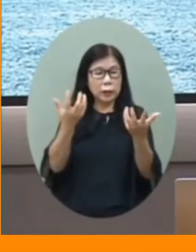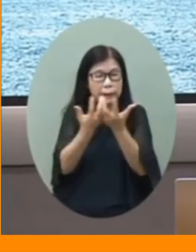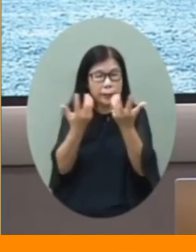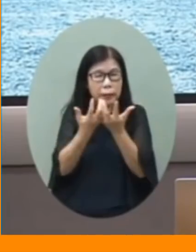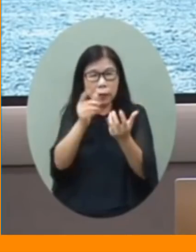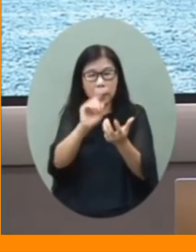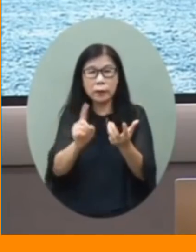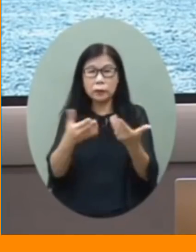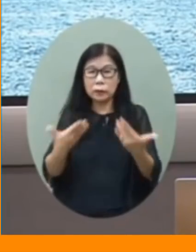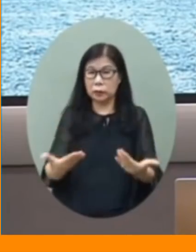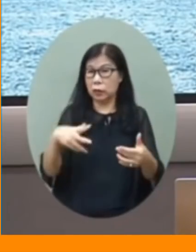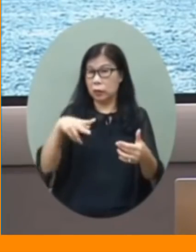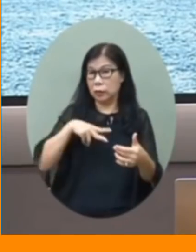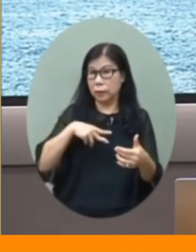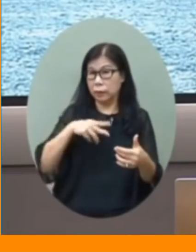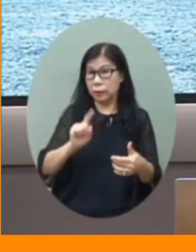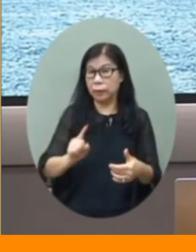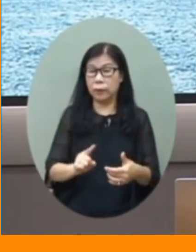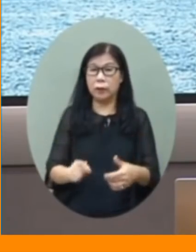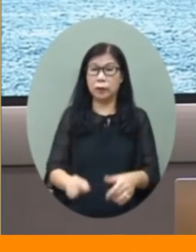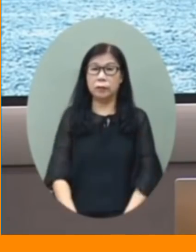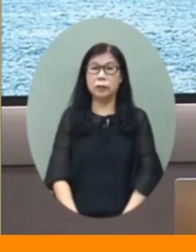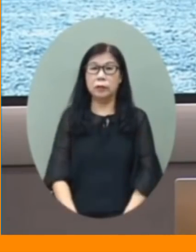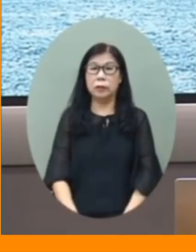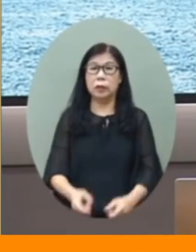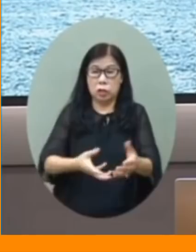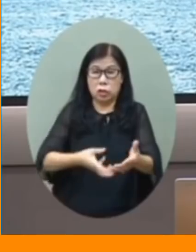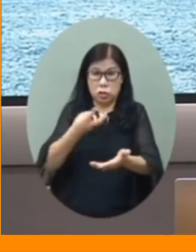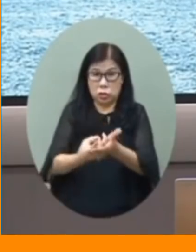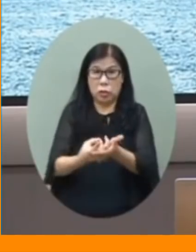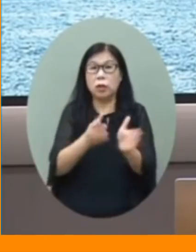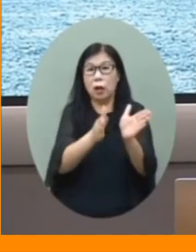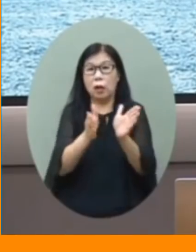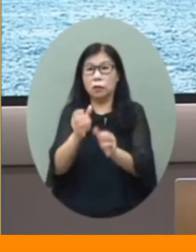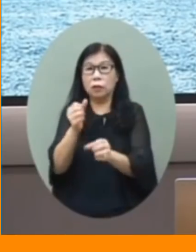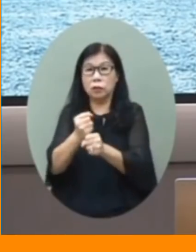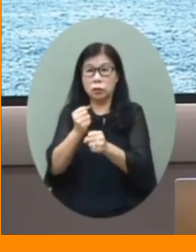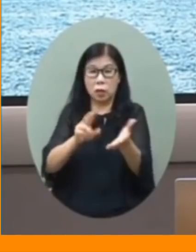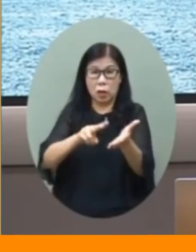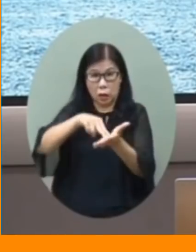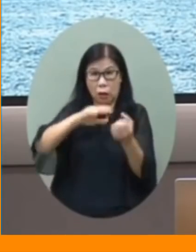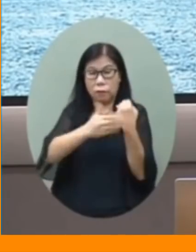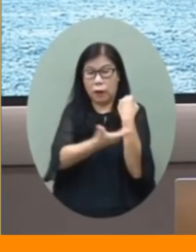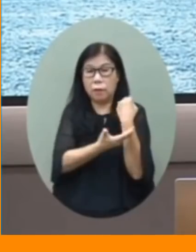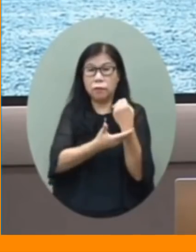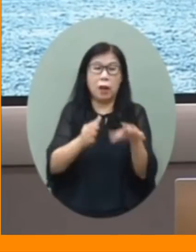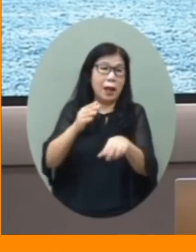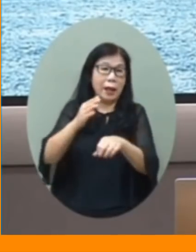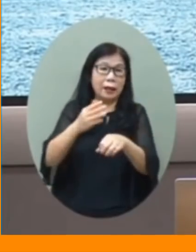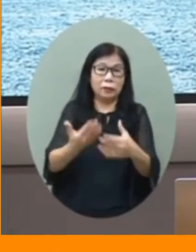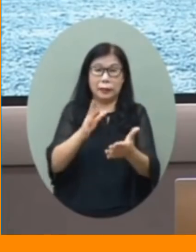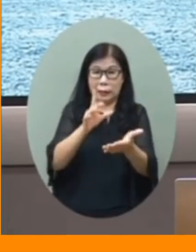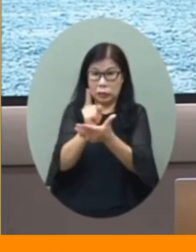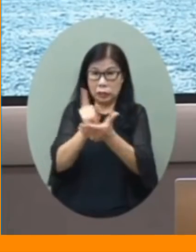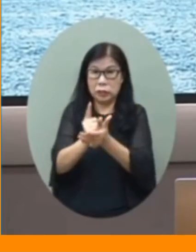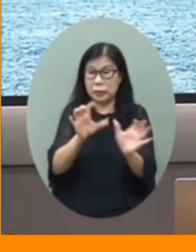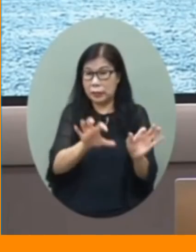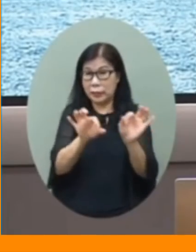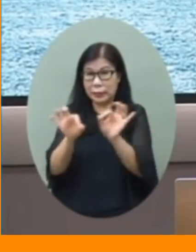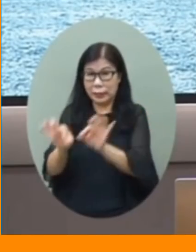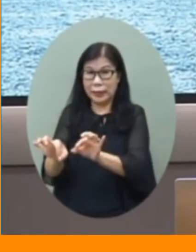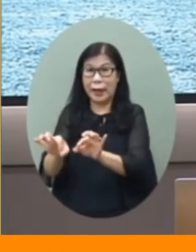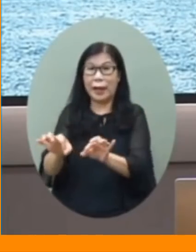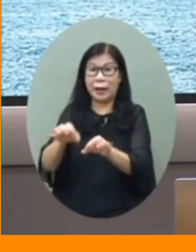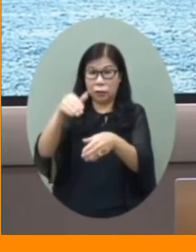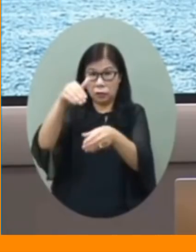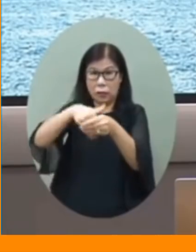咧，喺咁嘅情形之下，最務實去處理立法會嘅真空期，令到立法會喺押後選舉